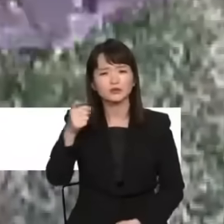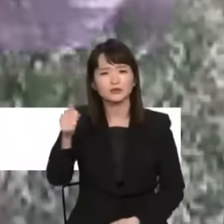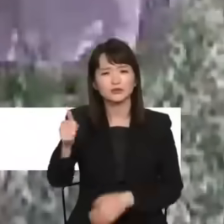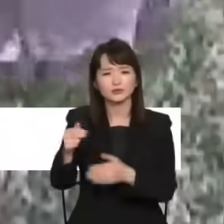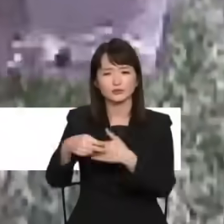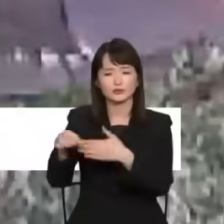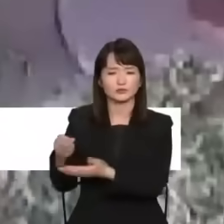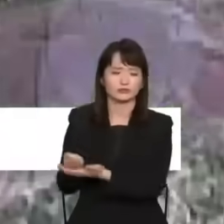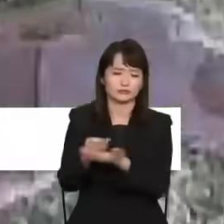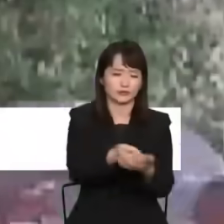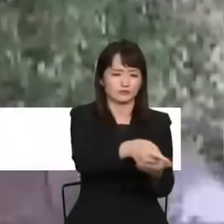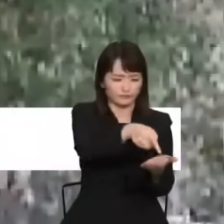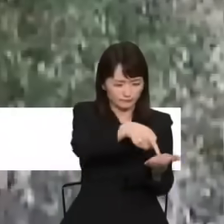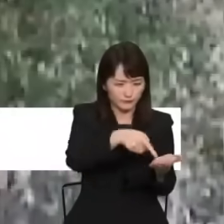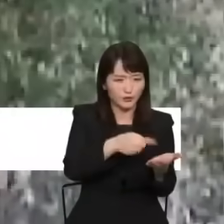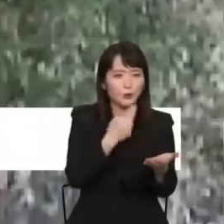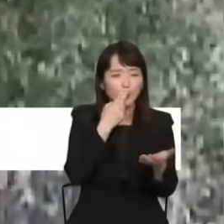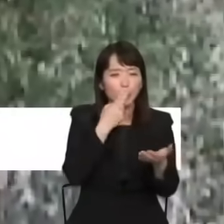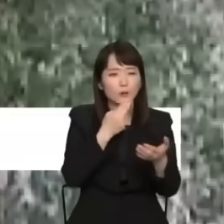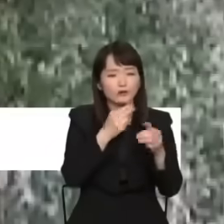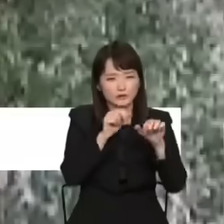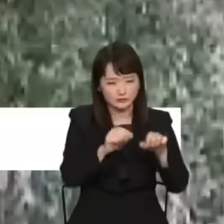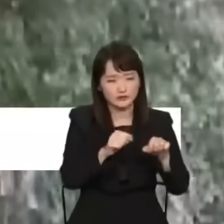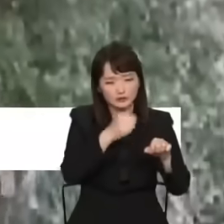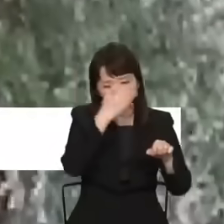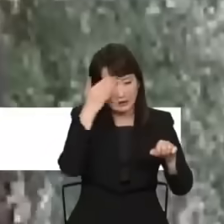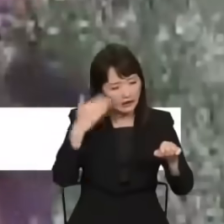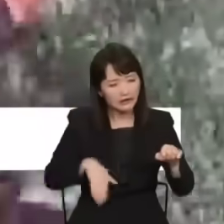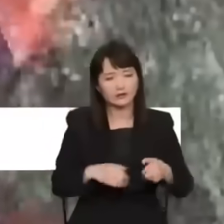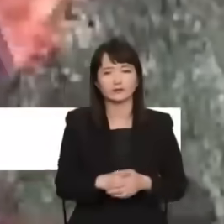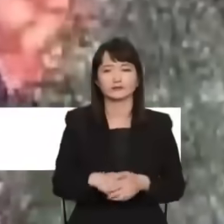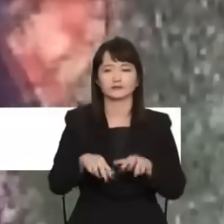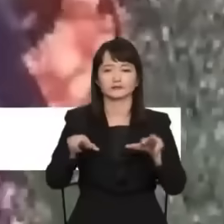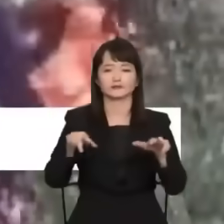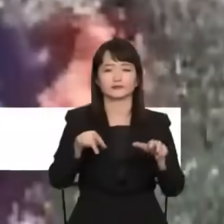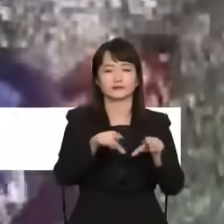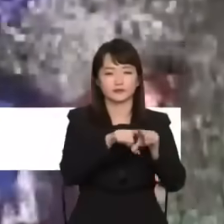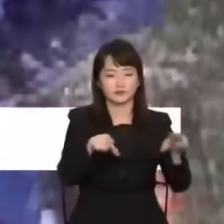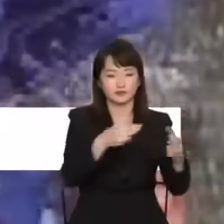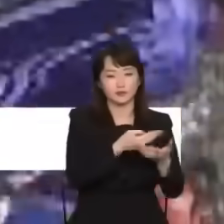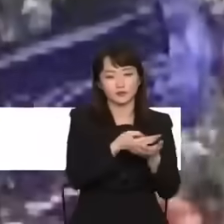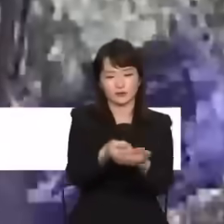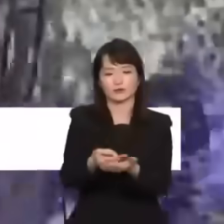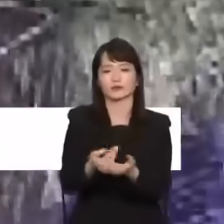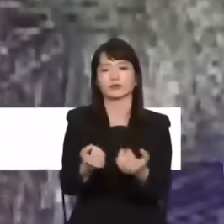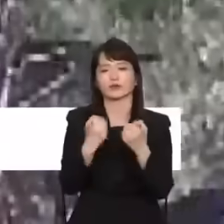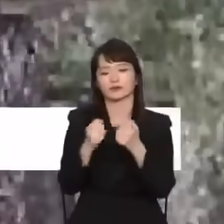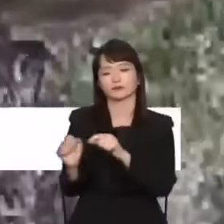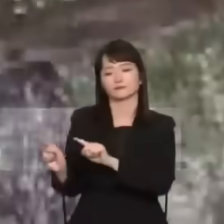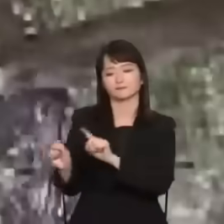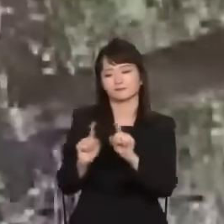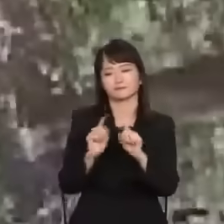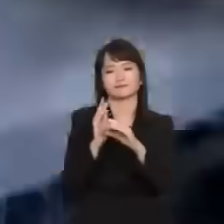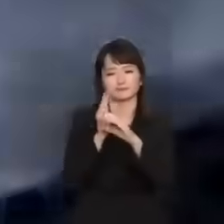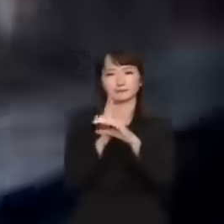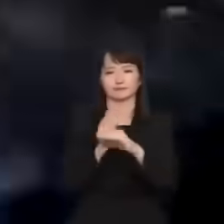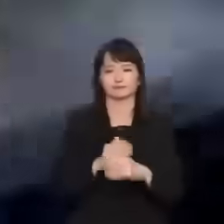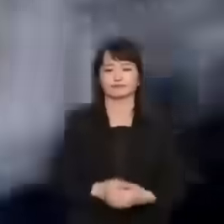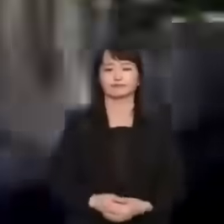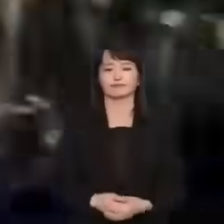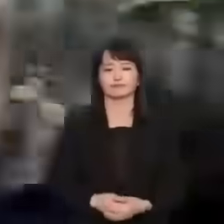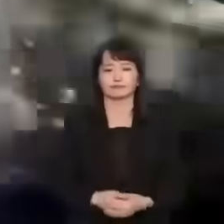병원으로 옮겨져 수술을 받아 목숨을 건졌습니다. 지금은 일반 병실에서 건강을 회복하고 있습니다.